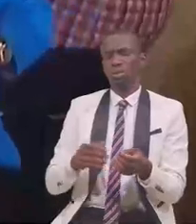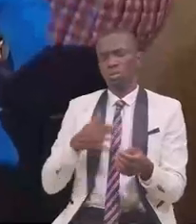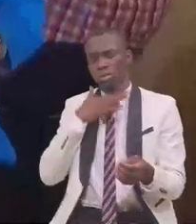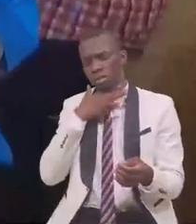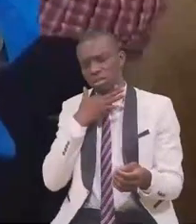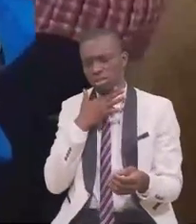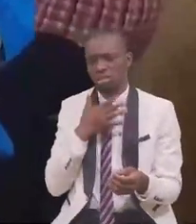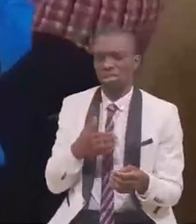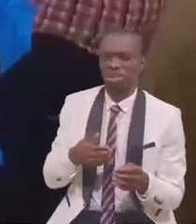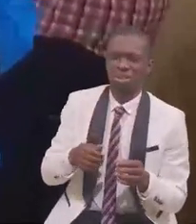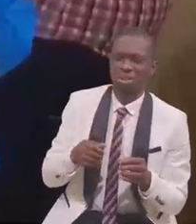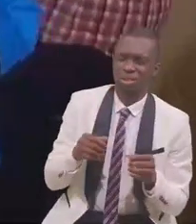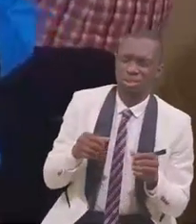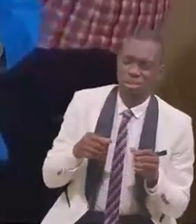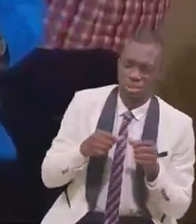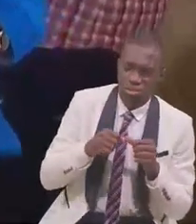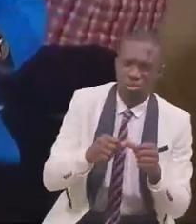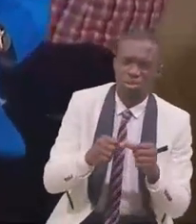couvre votre vie.